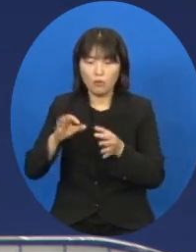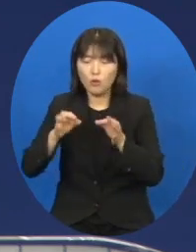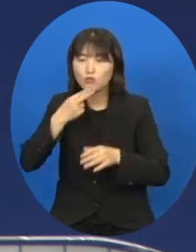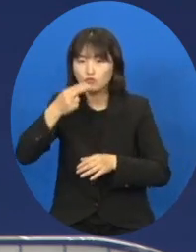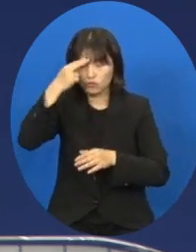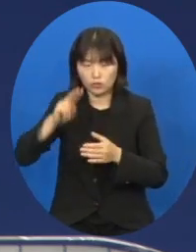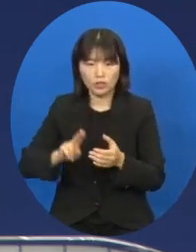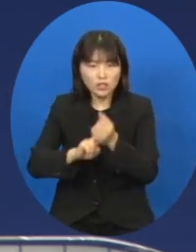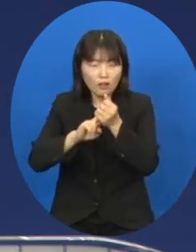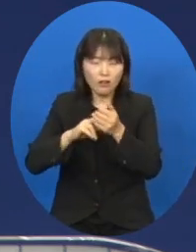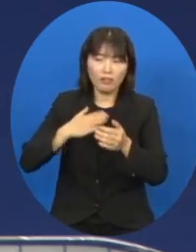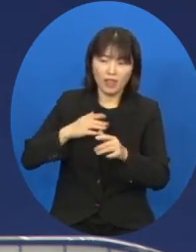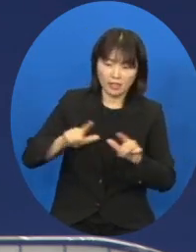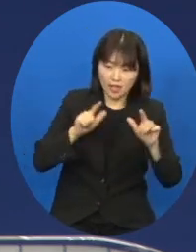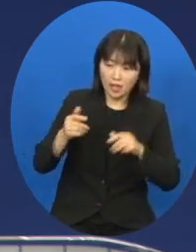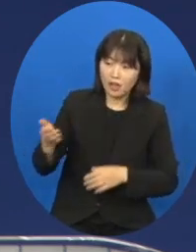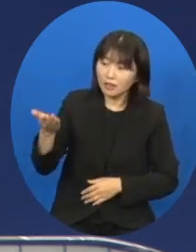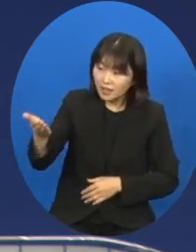삶에도 일어나는지.